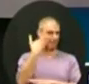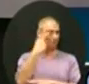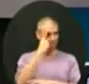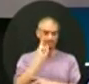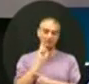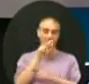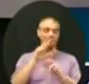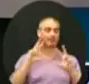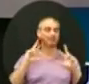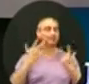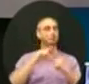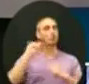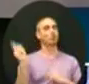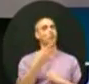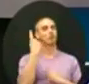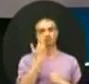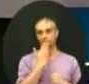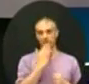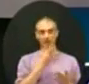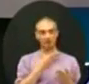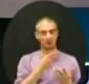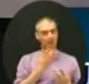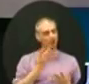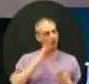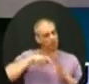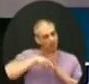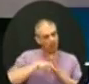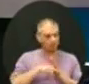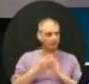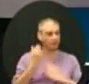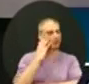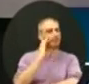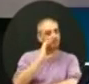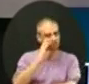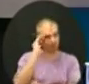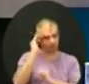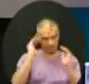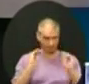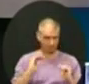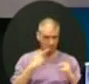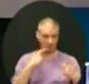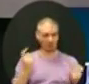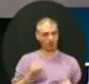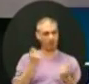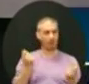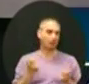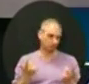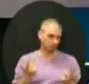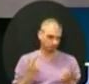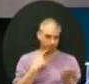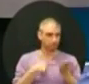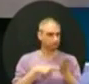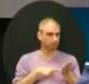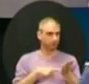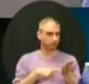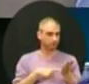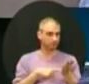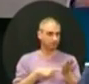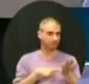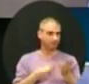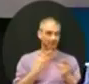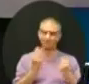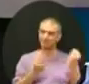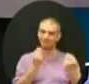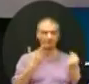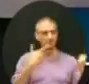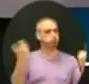לציבור הכללי, זה שהוא יותר בעל עומק והוא יותר מקשיב, ופחות הקטע של הפרסומת, או למשל פיינטבול, כל